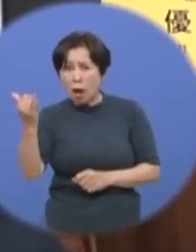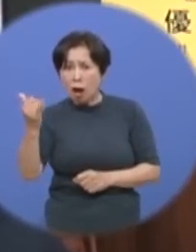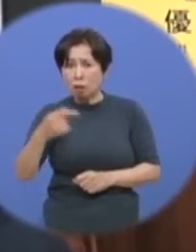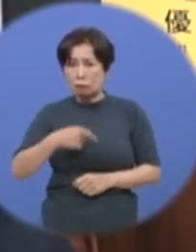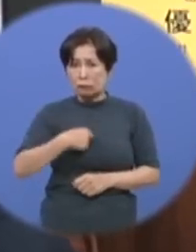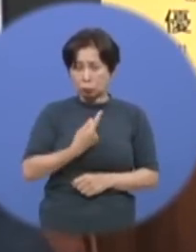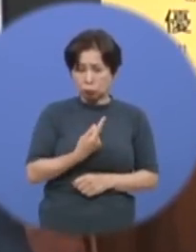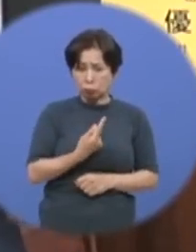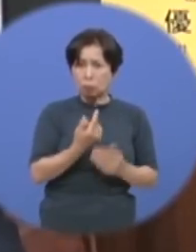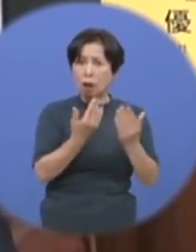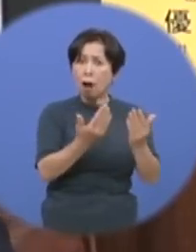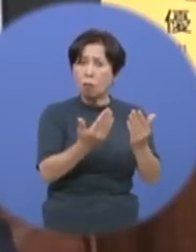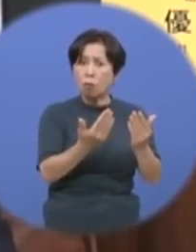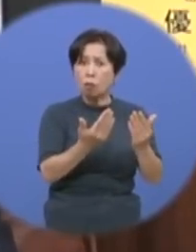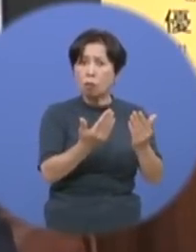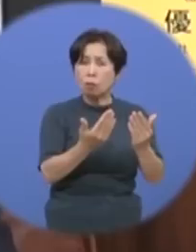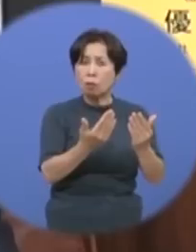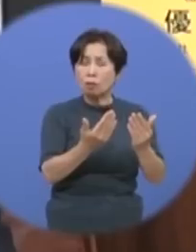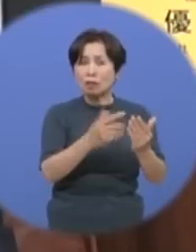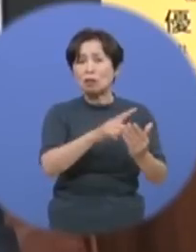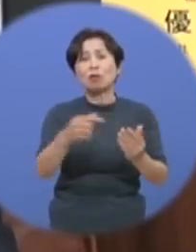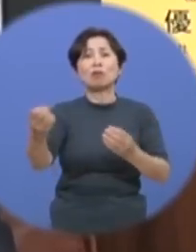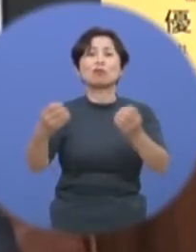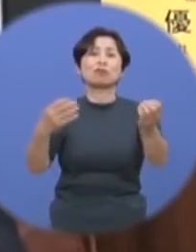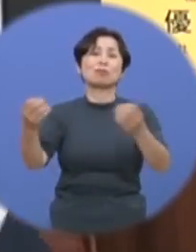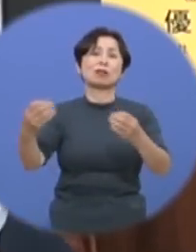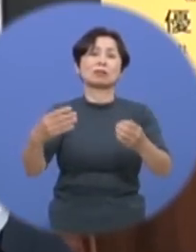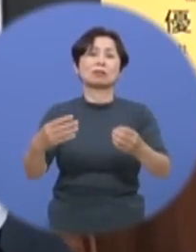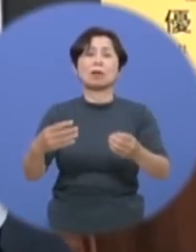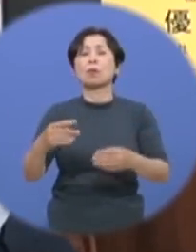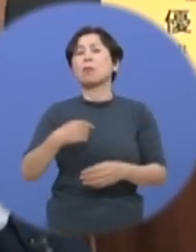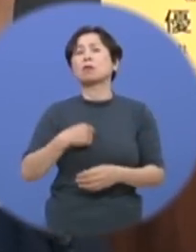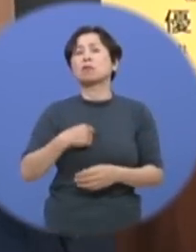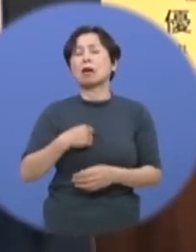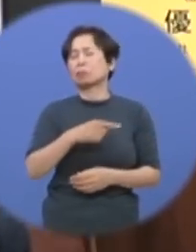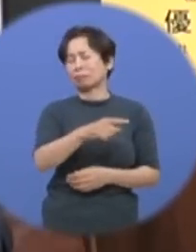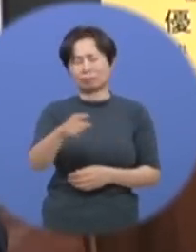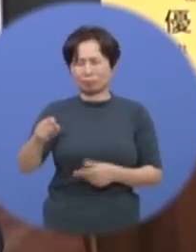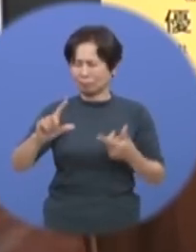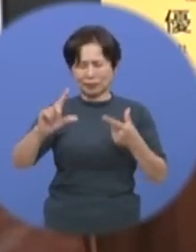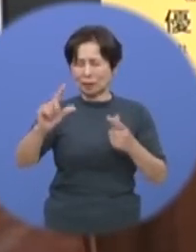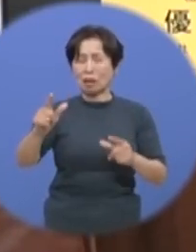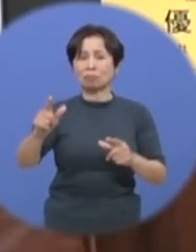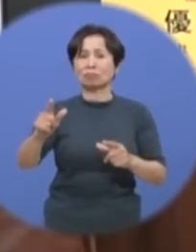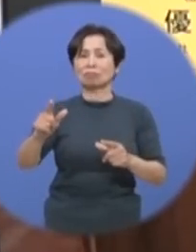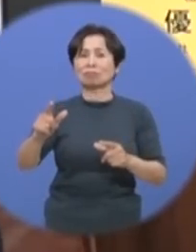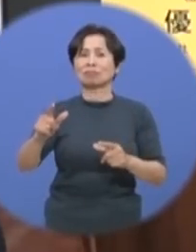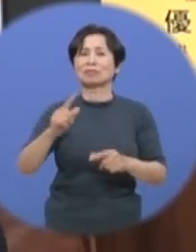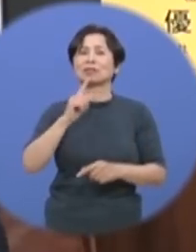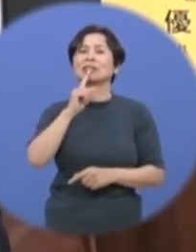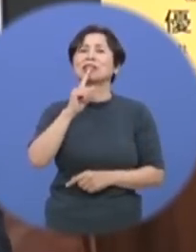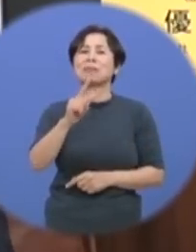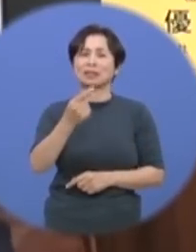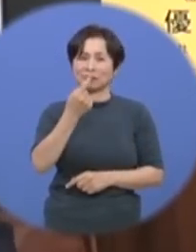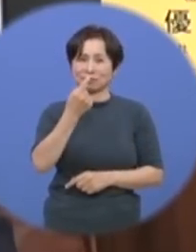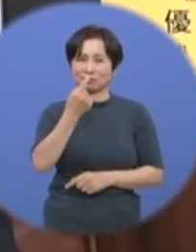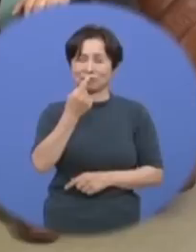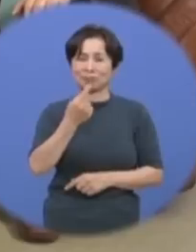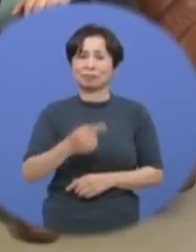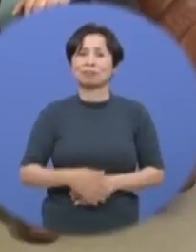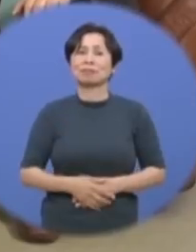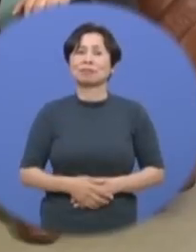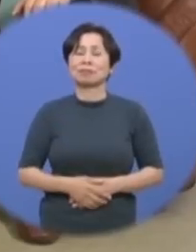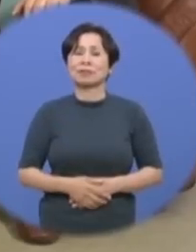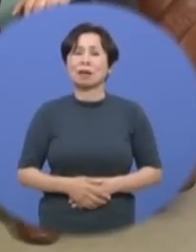ため学校のためいろいろ左手折衷僕はますそれは違うってこう言う僕は